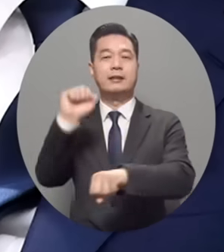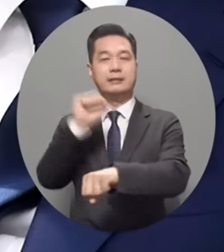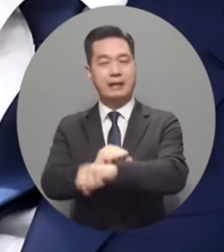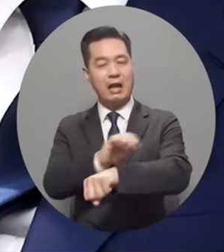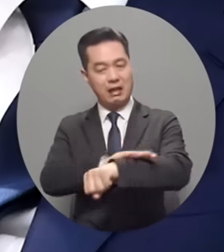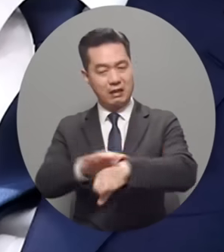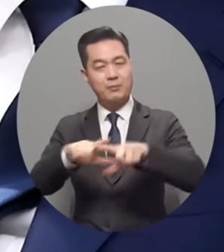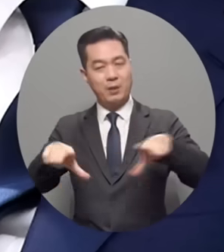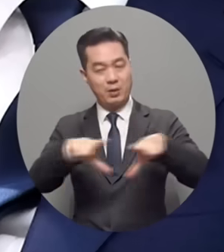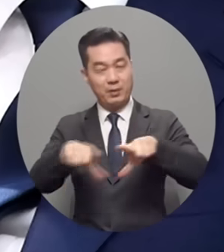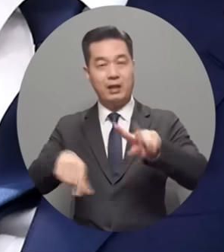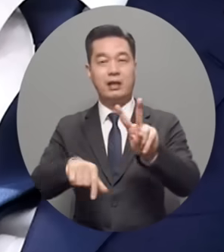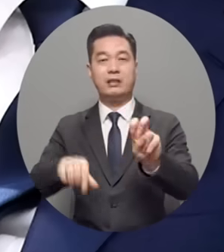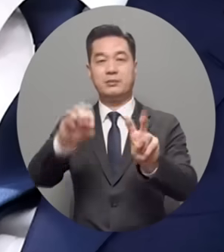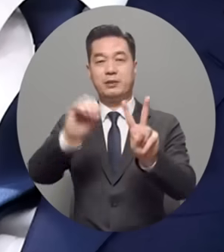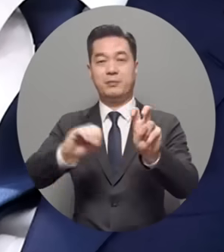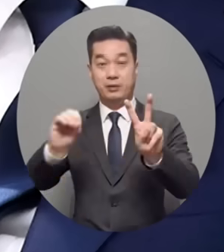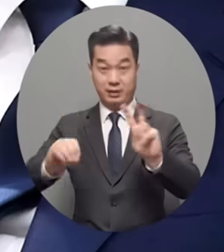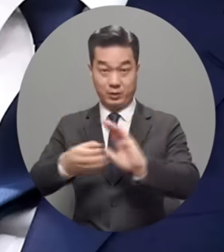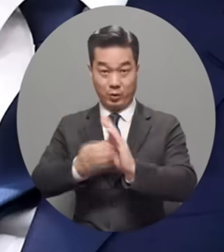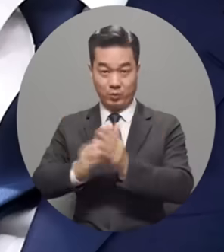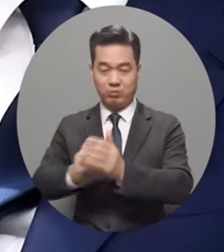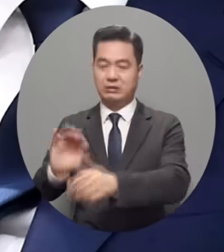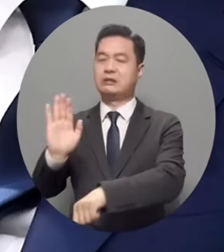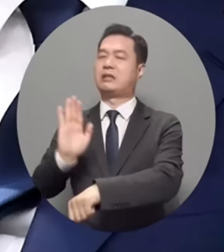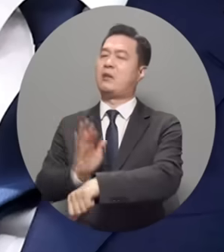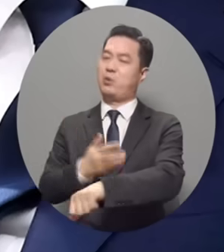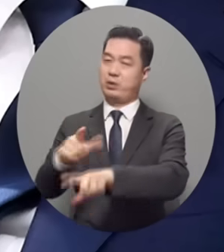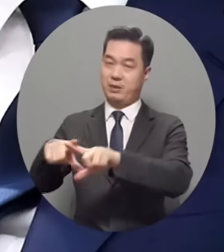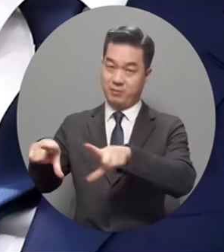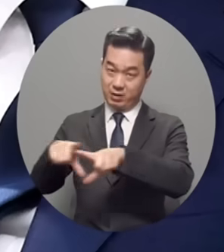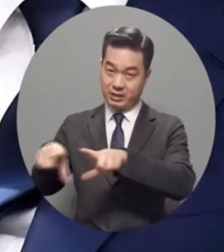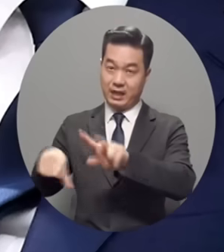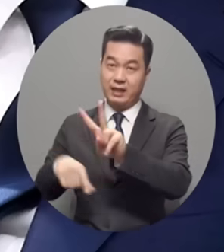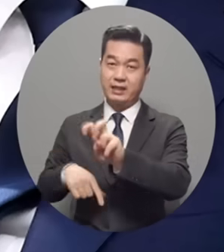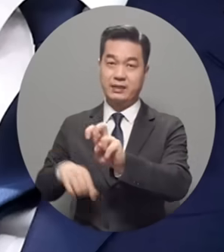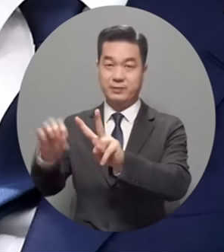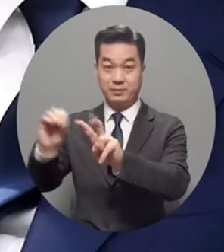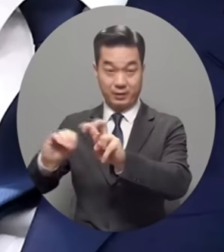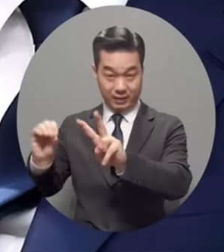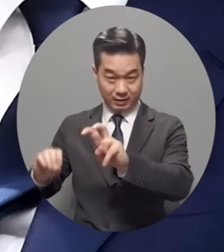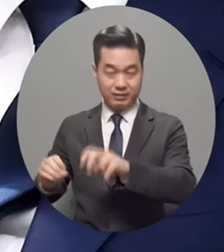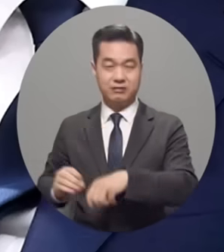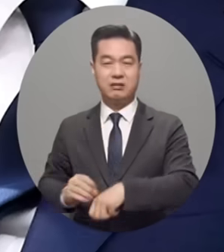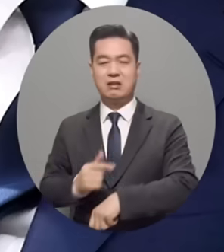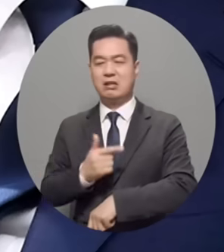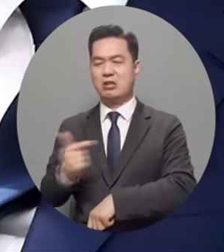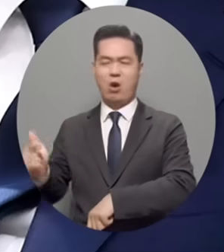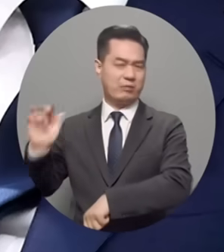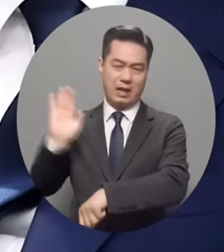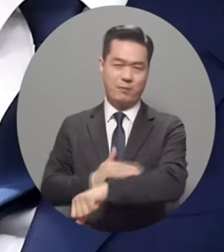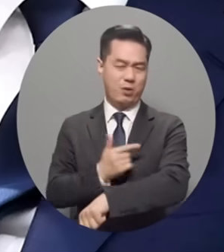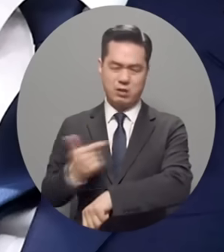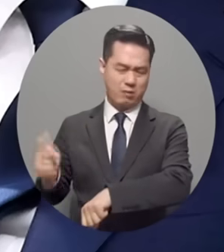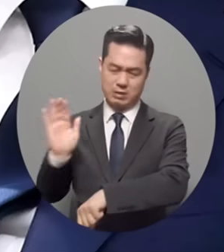편이다 22%, 잘 못하는 편이다 22%, 매우 잘못하고